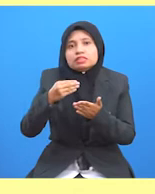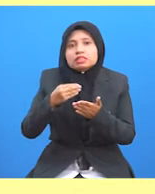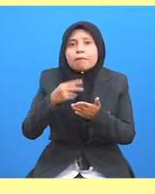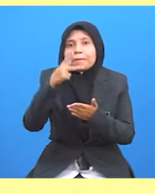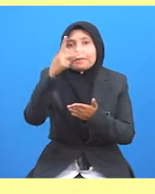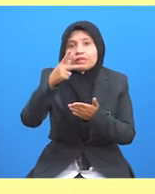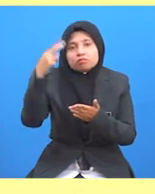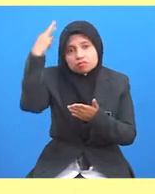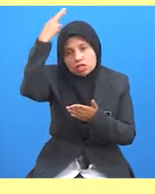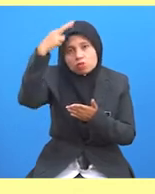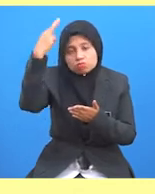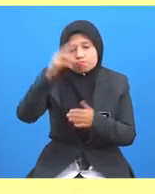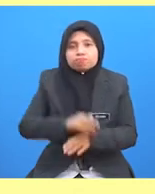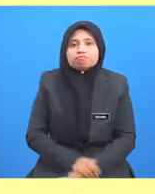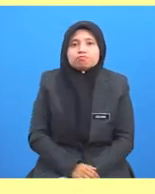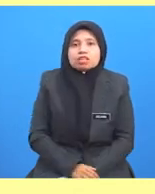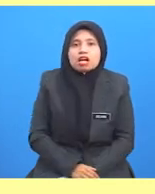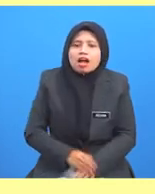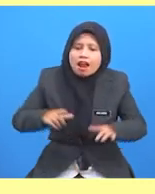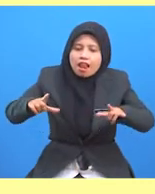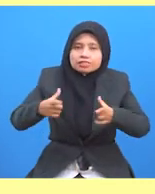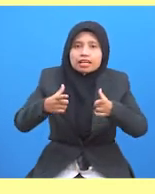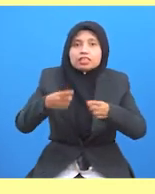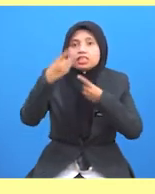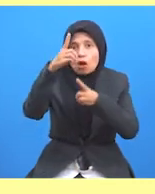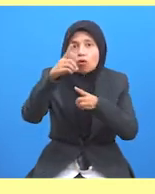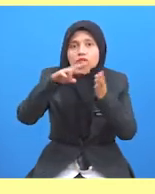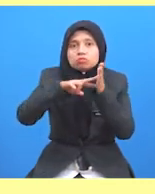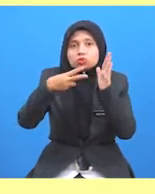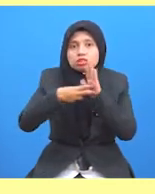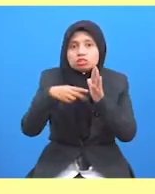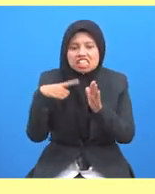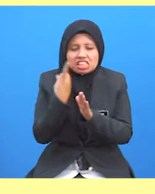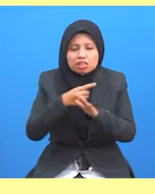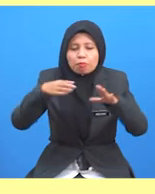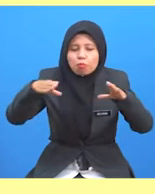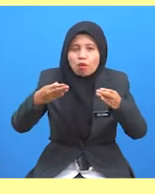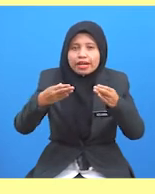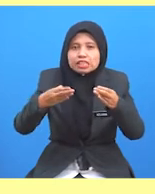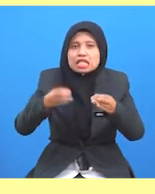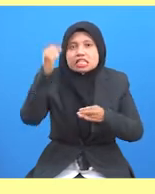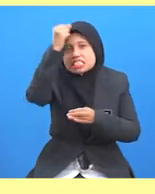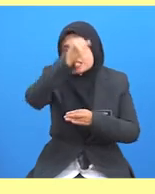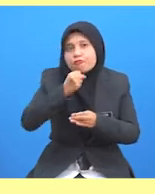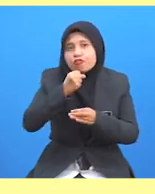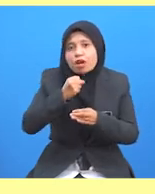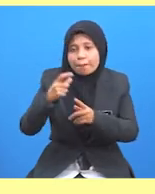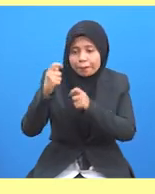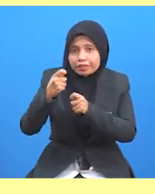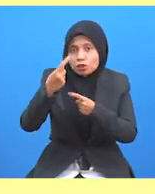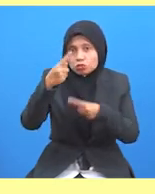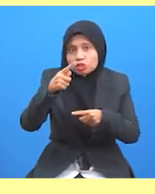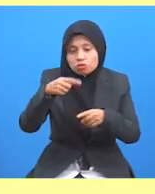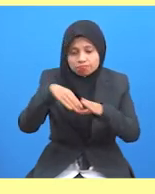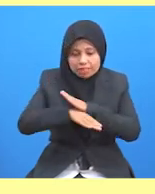Rasulullah sallallahu alaihi wasallam. Kita hendaklah beramal soleh supaya menjadi contoh